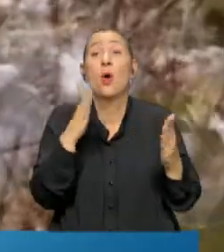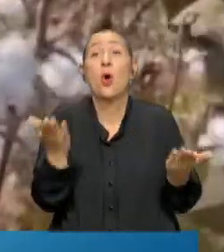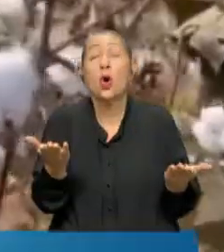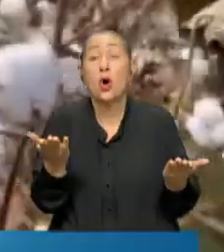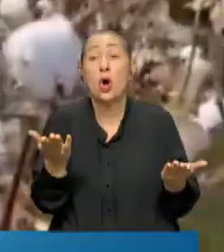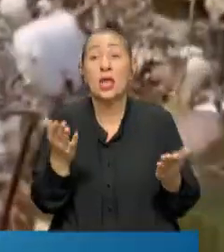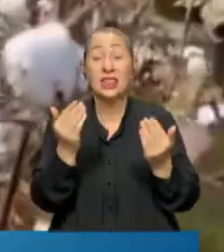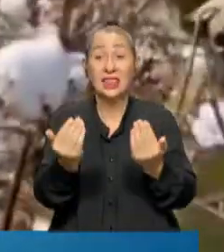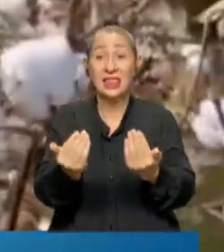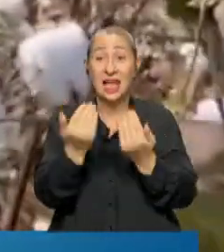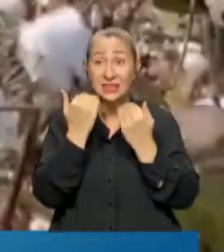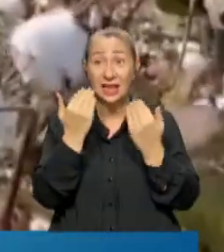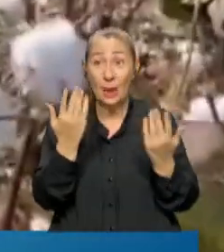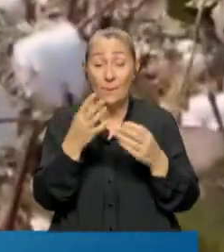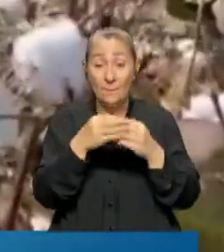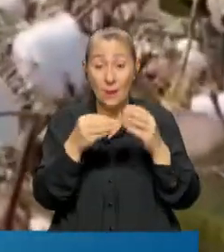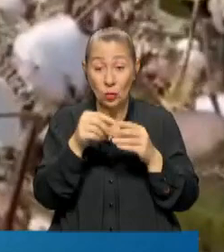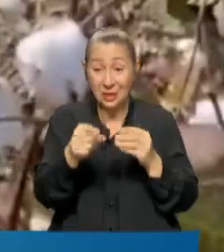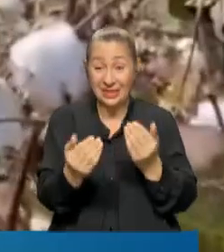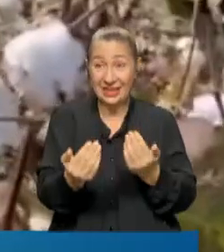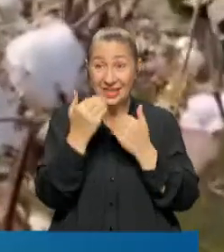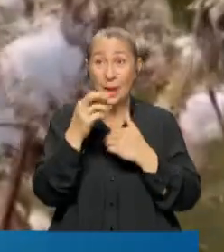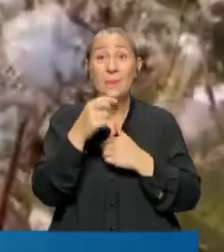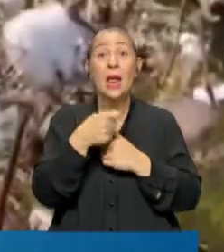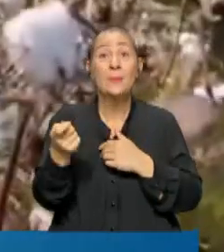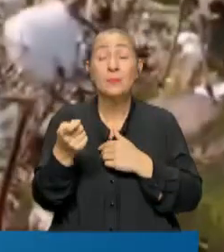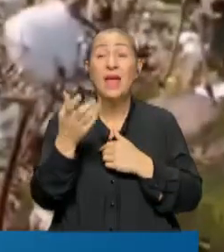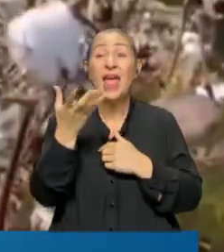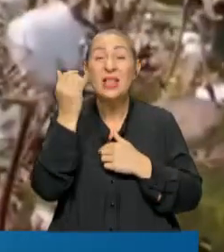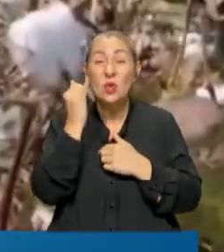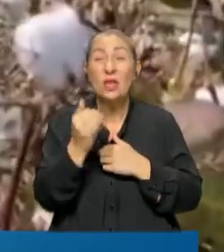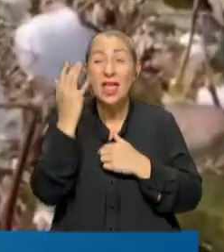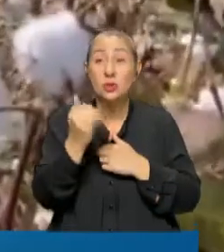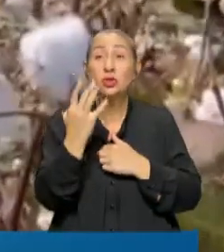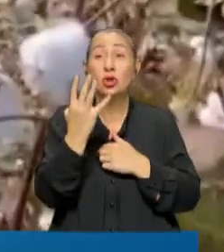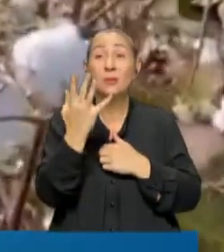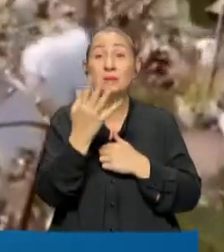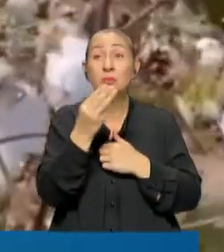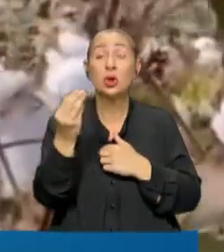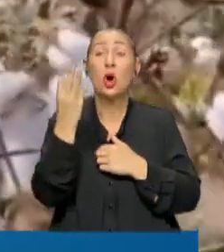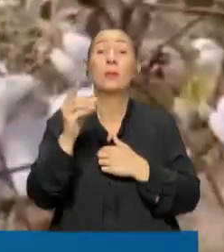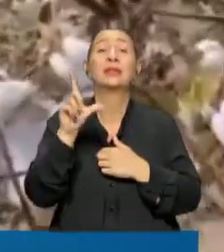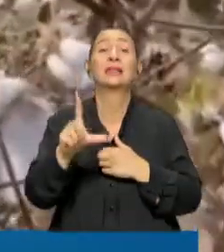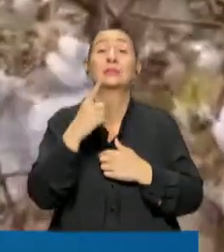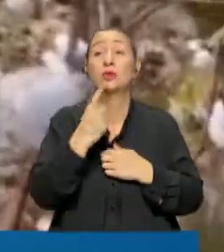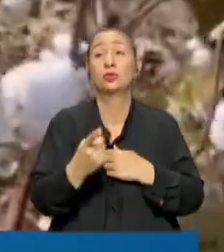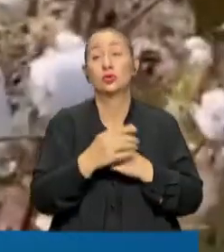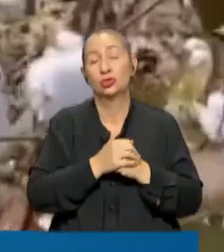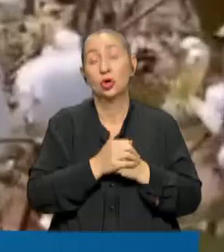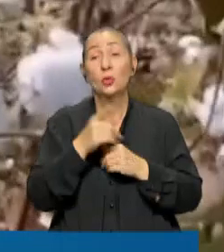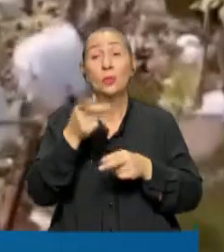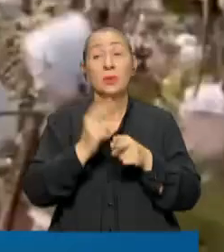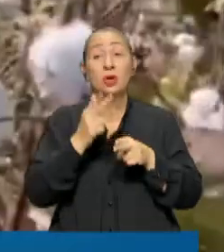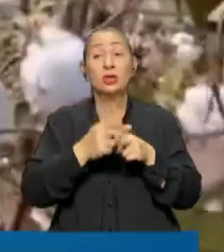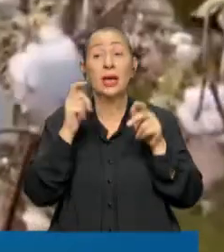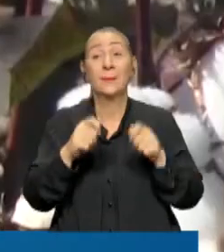yok. Desteklemelerimiz de pamuktaki destek primlerimiz de en az 4-5 milyon lira olmasını istiyoruz yani. Bunu bir an